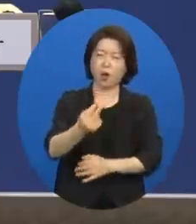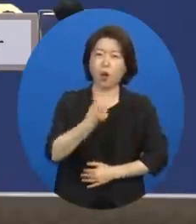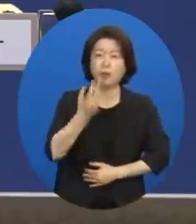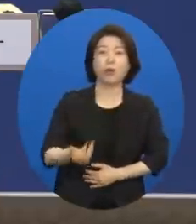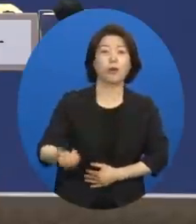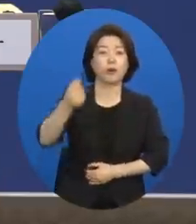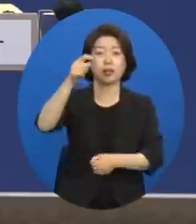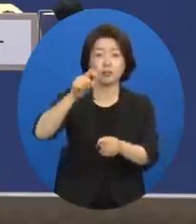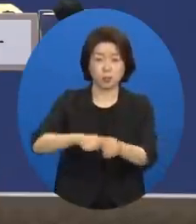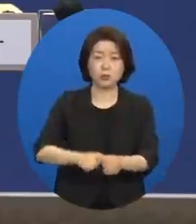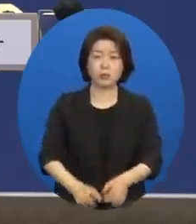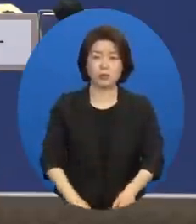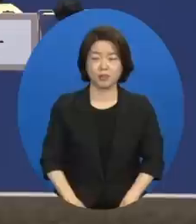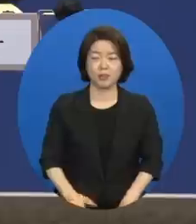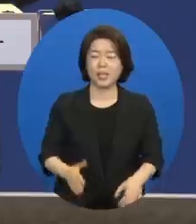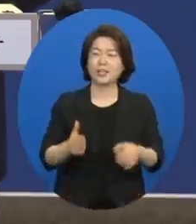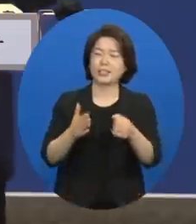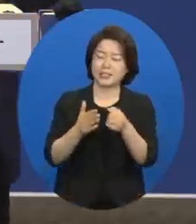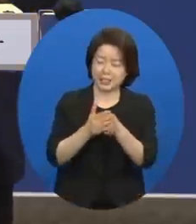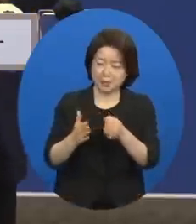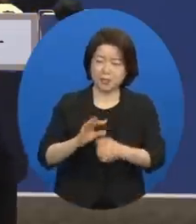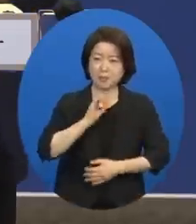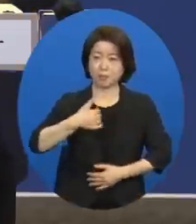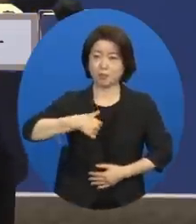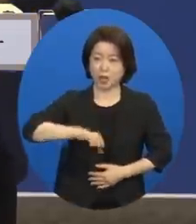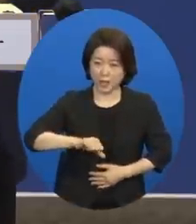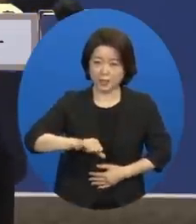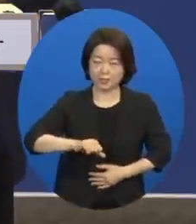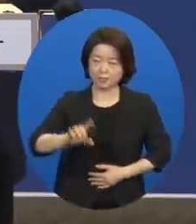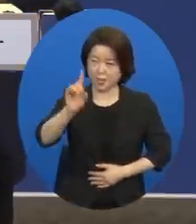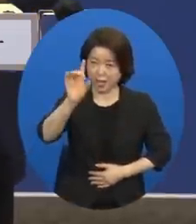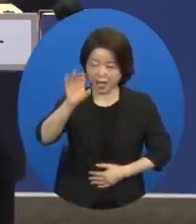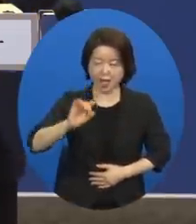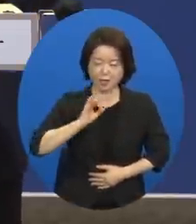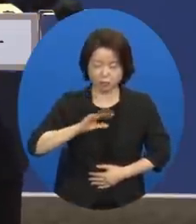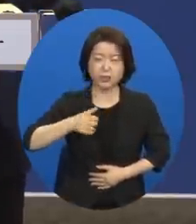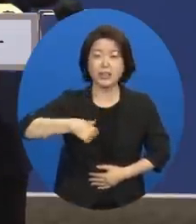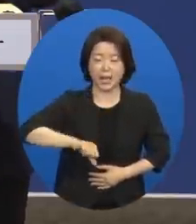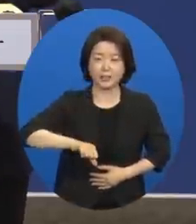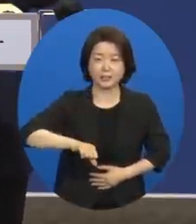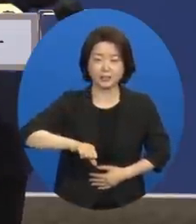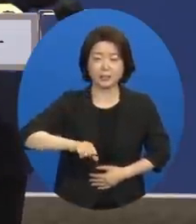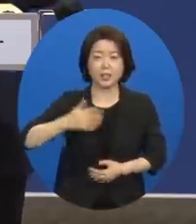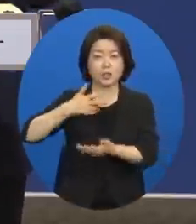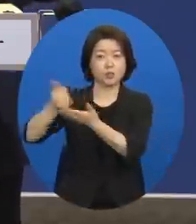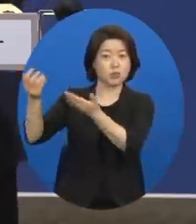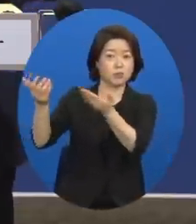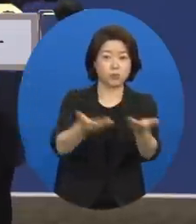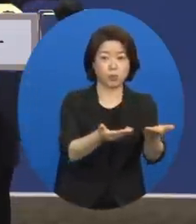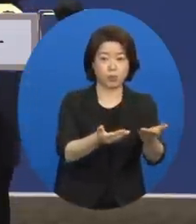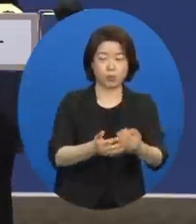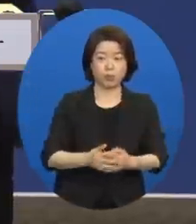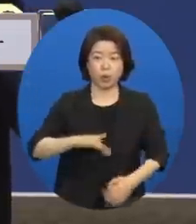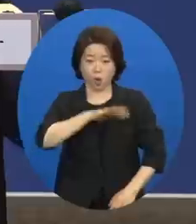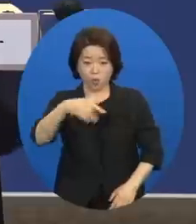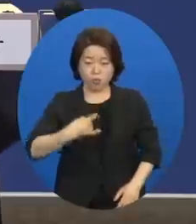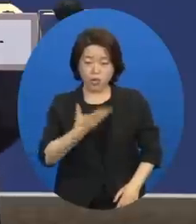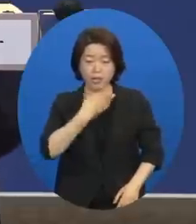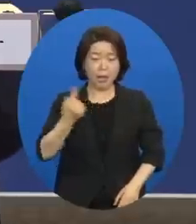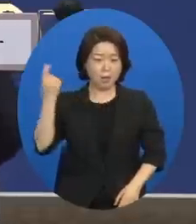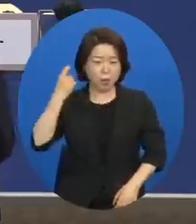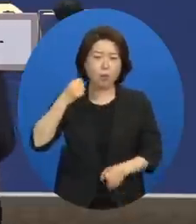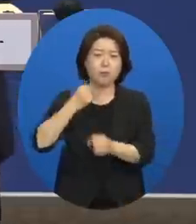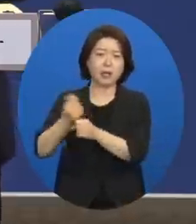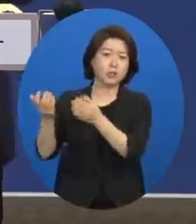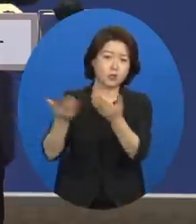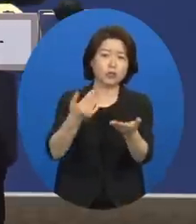얻게 하려 하심이라. 그러니까 독생자 하나밖에 없는 아들을 주님이 주셨다는 거예요. 우리에게 복음이 되게 하기